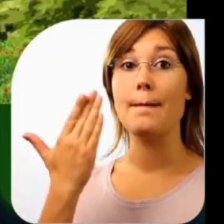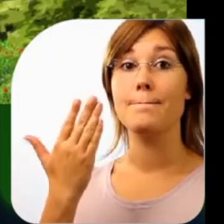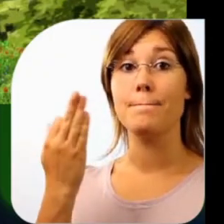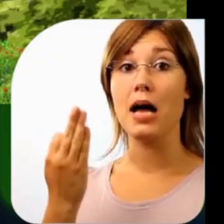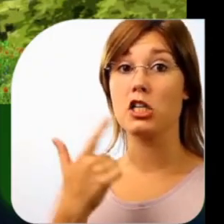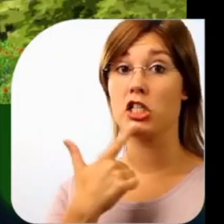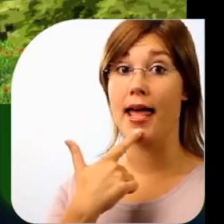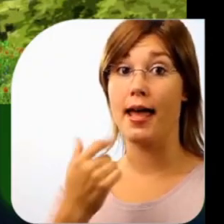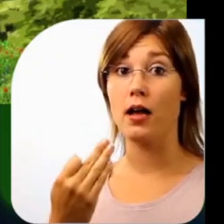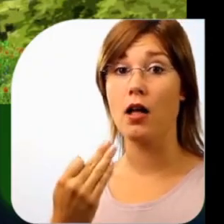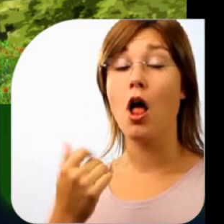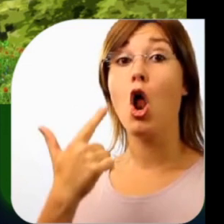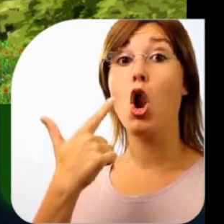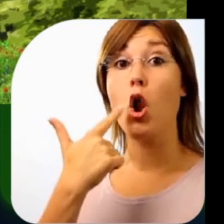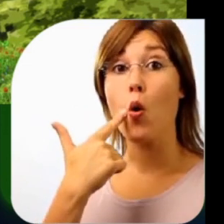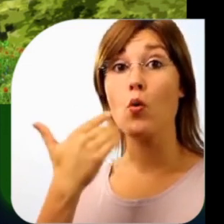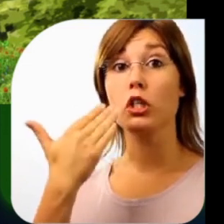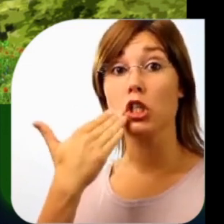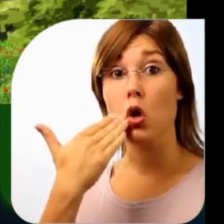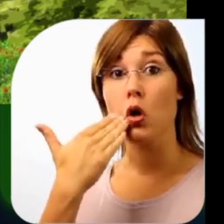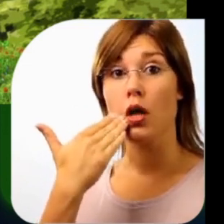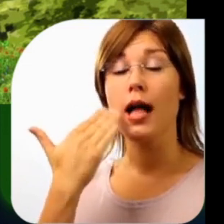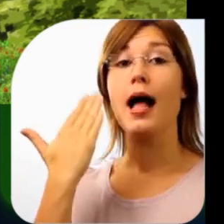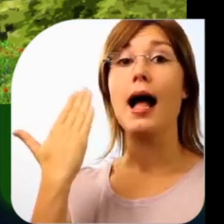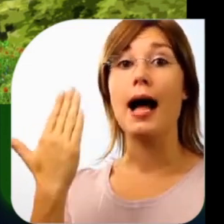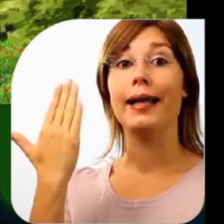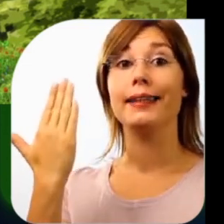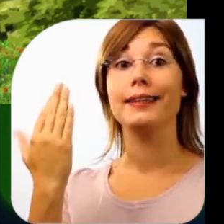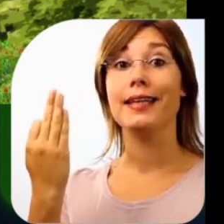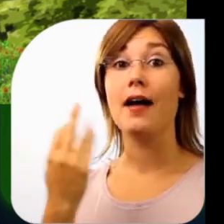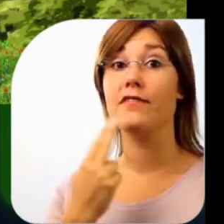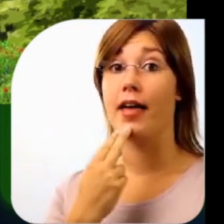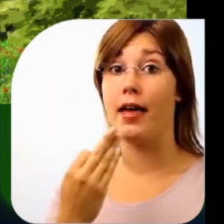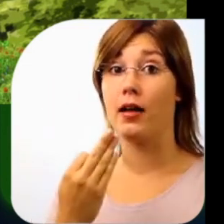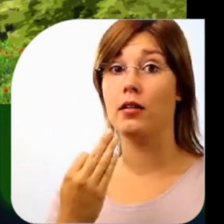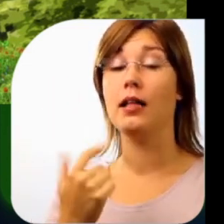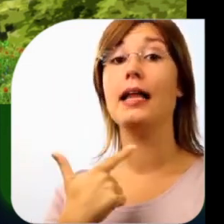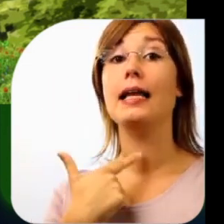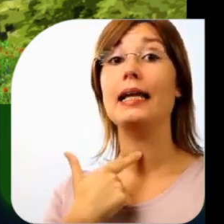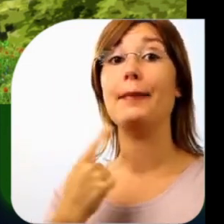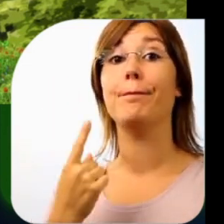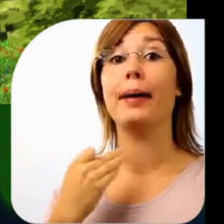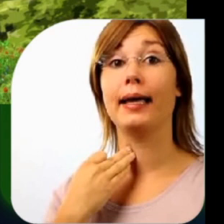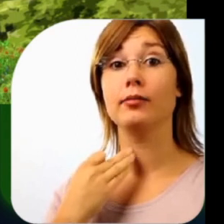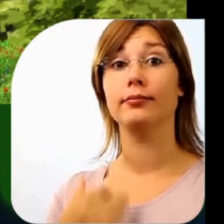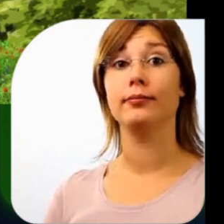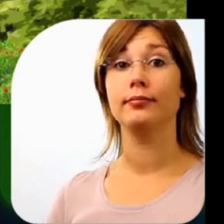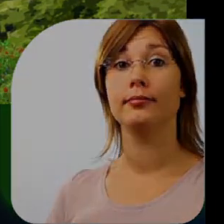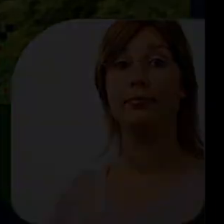Ils marchèrent longtemps à travers les